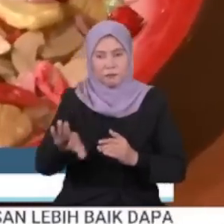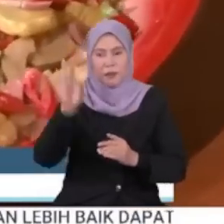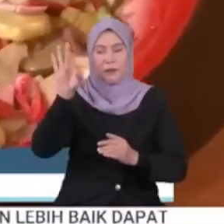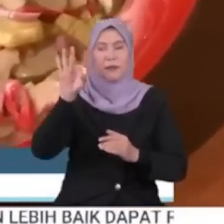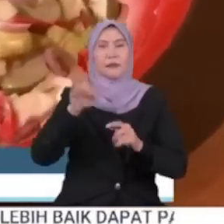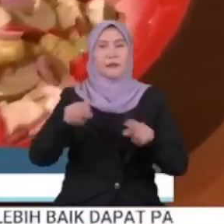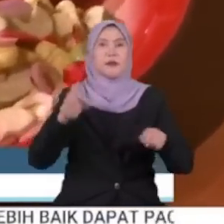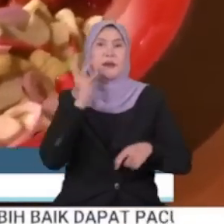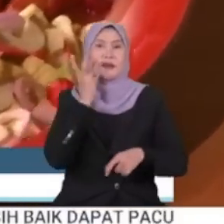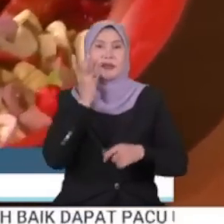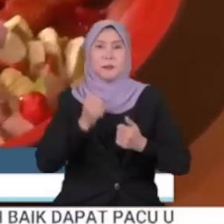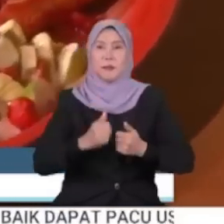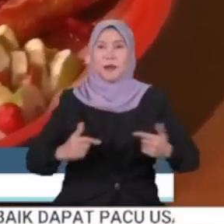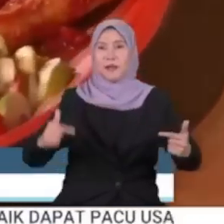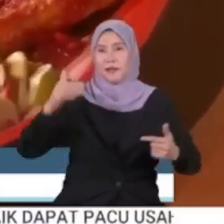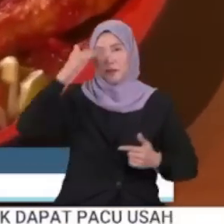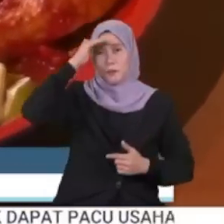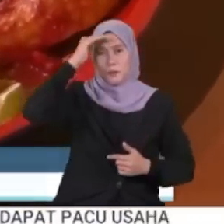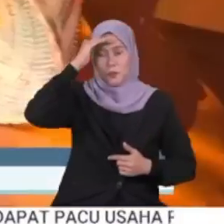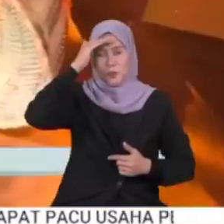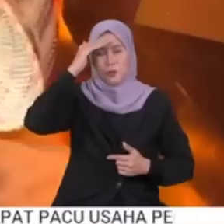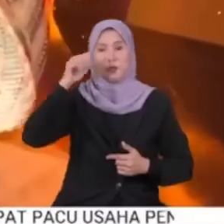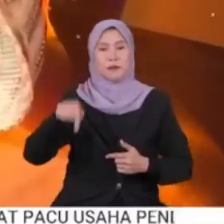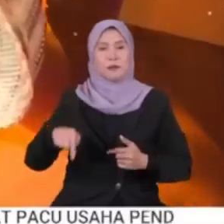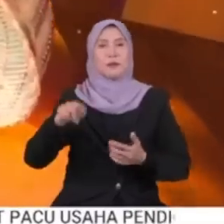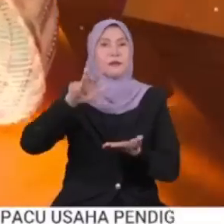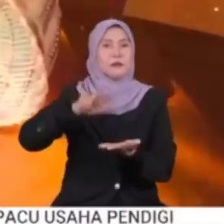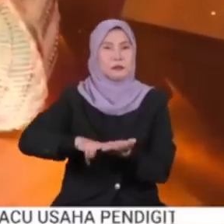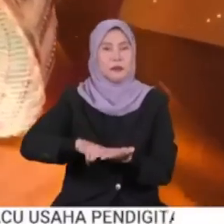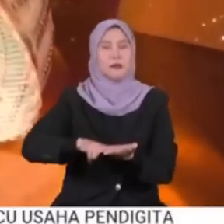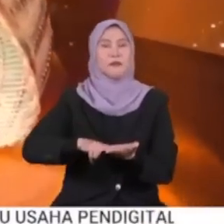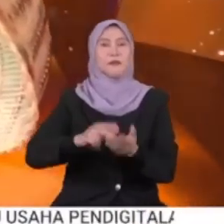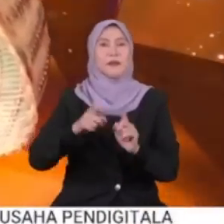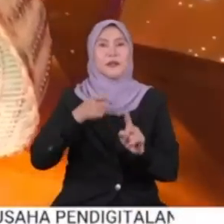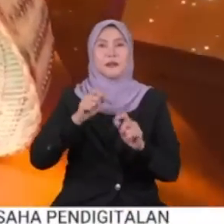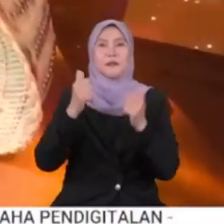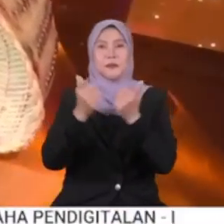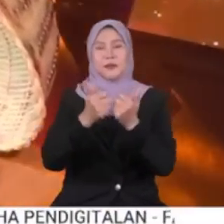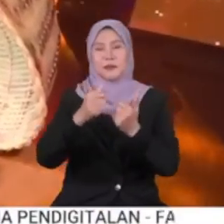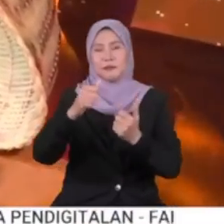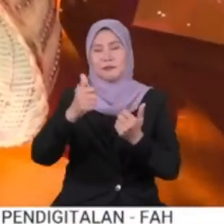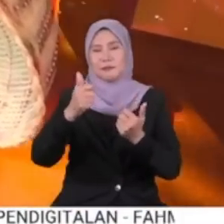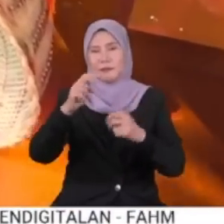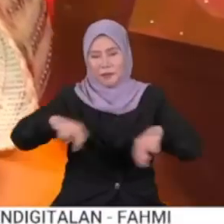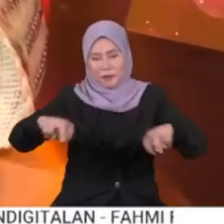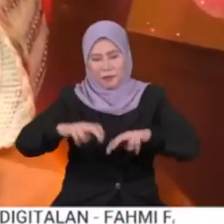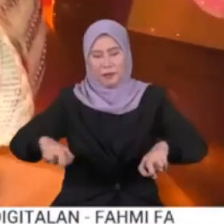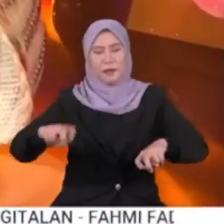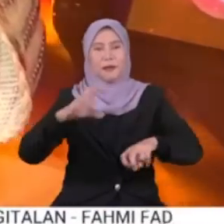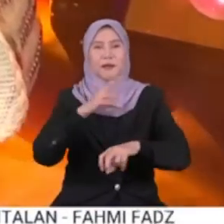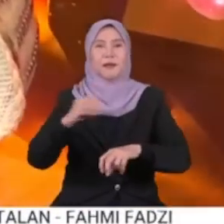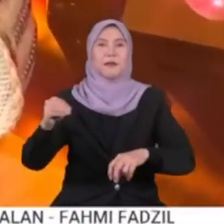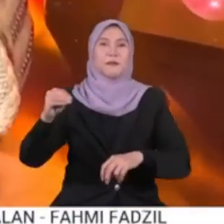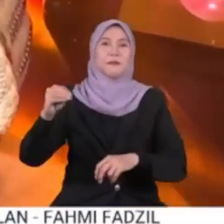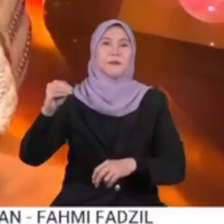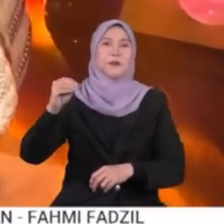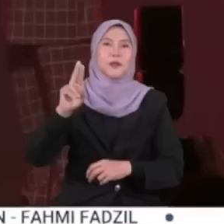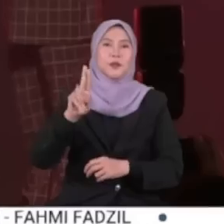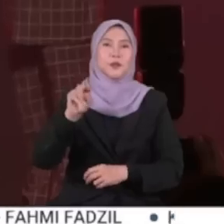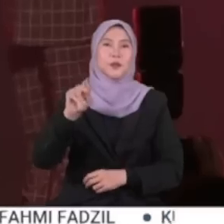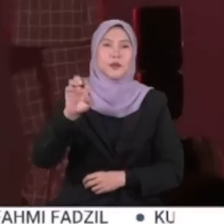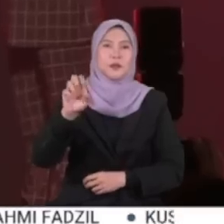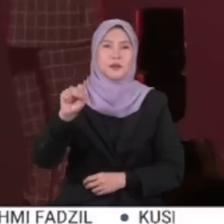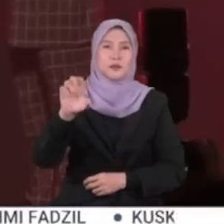Johor sebagai salah satu warisan tidak ketara untuk diiktiraf Pertubuhan Pendidikan, Sains dan Kebudayaan Pertubuhan Bangsa-Bangsa Bersatu